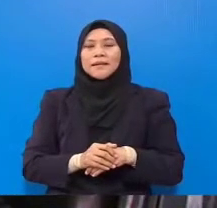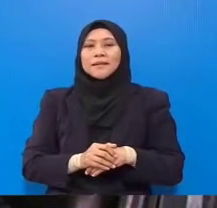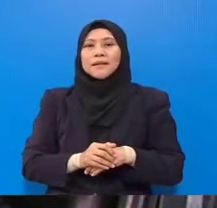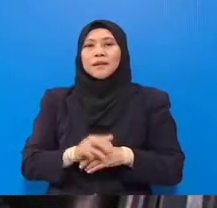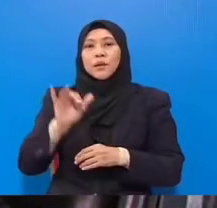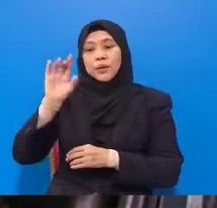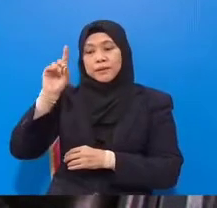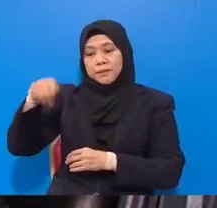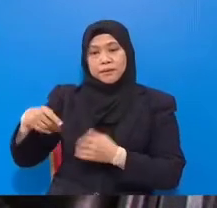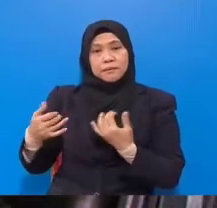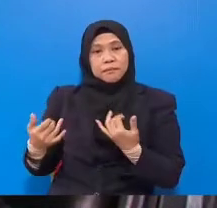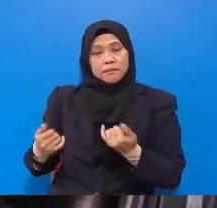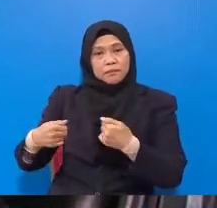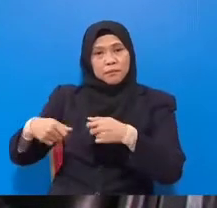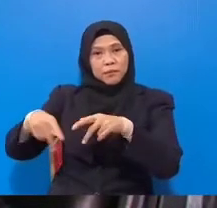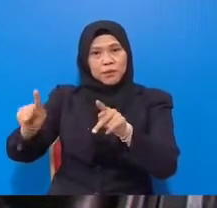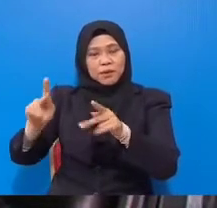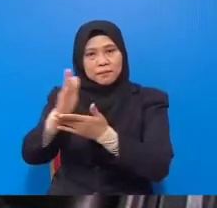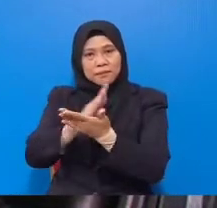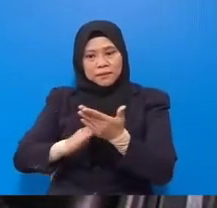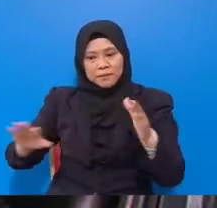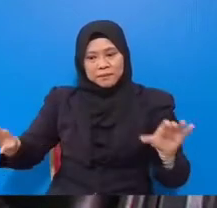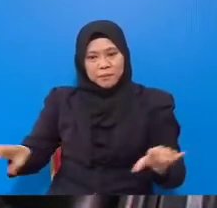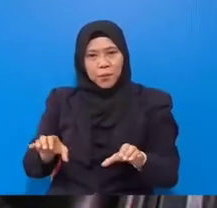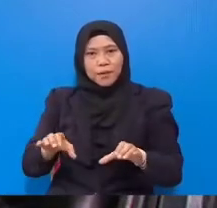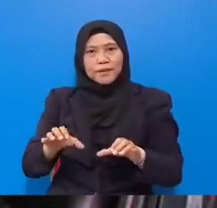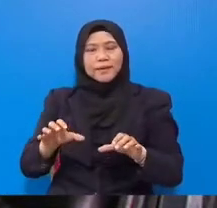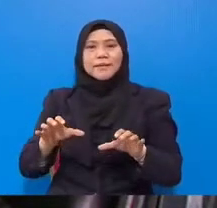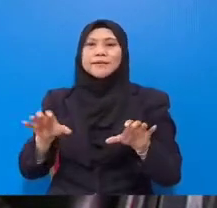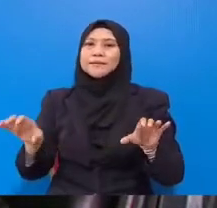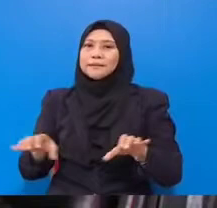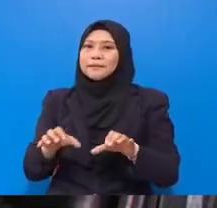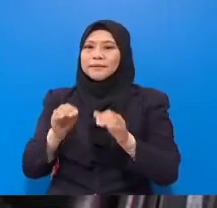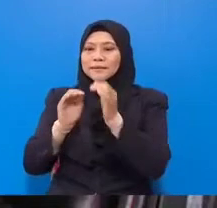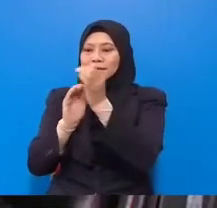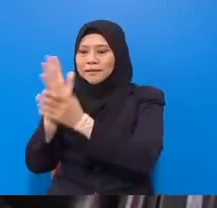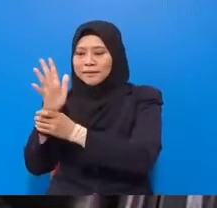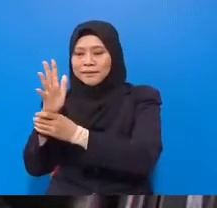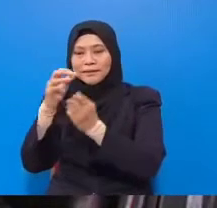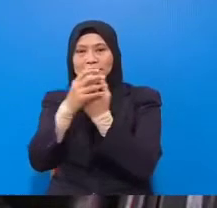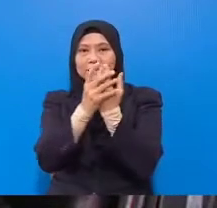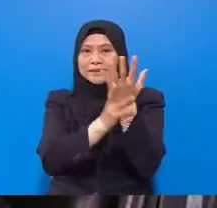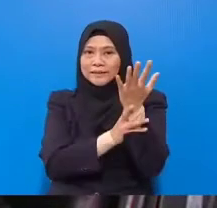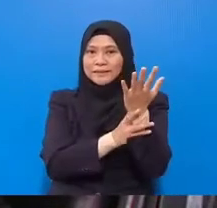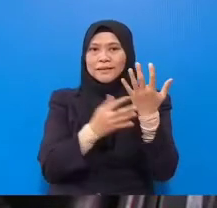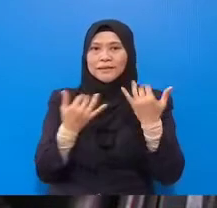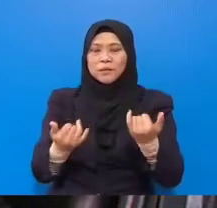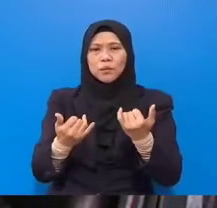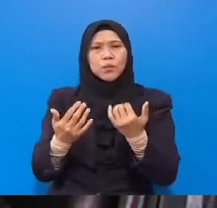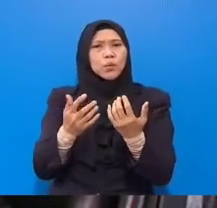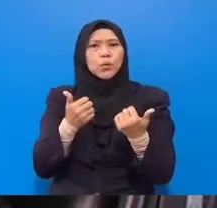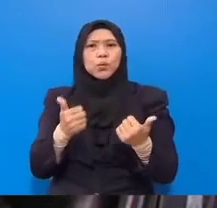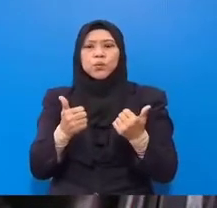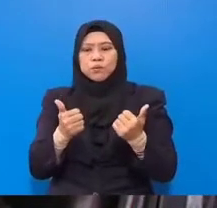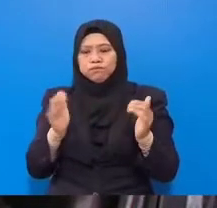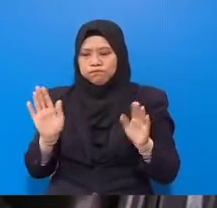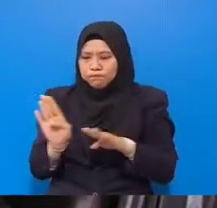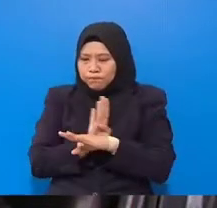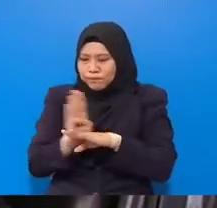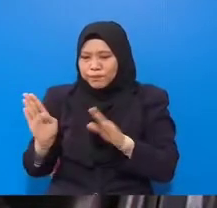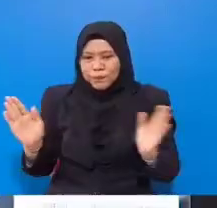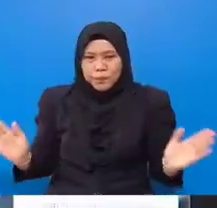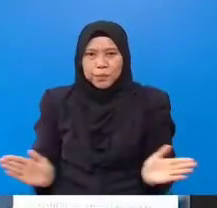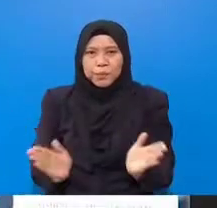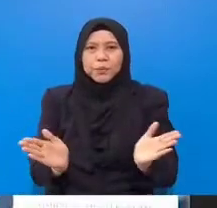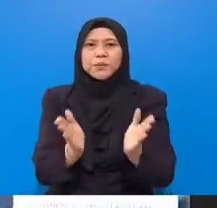untuk mengambil peluang di dalam sektor pembuatan serta penghasilan sarung tangan getah yang rancak berkembang usaha dan